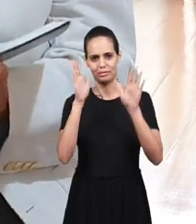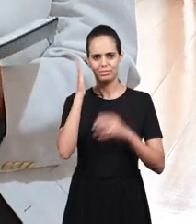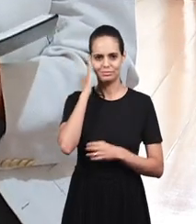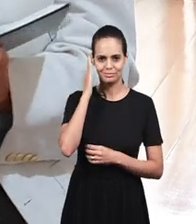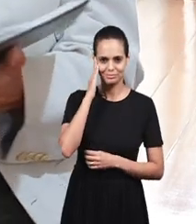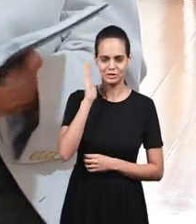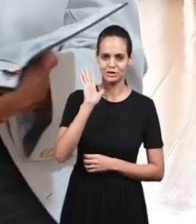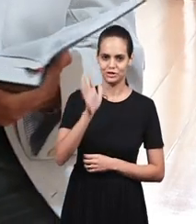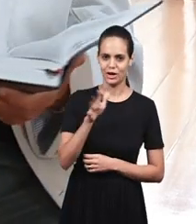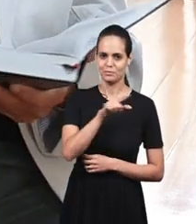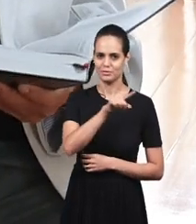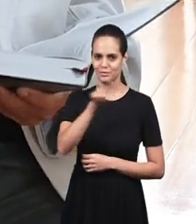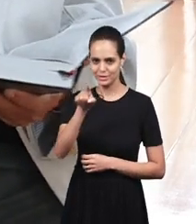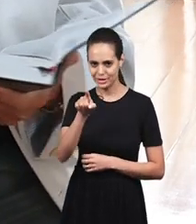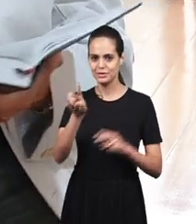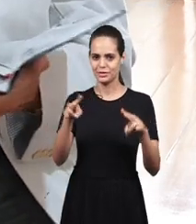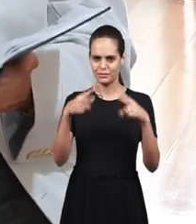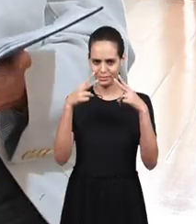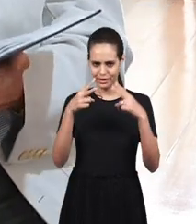médias, selon